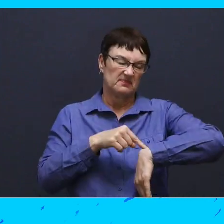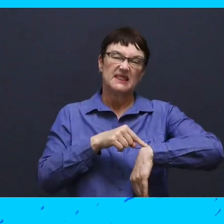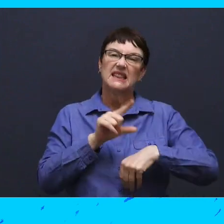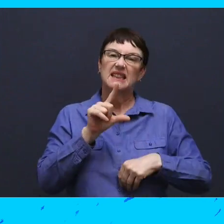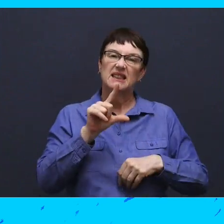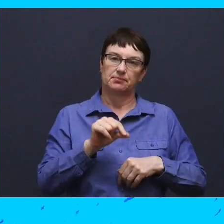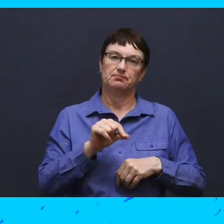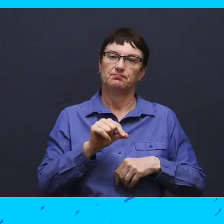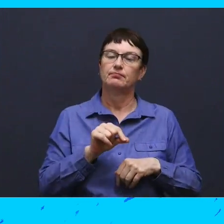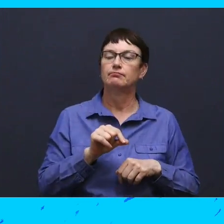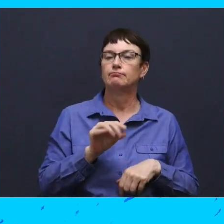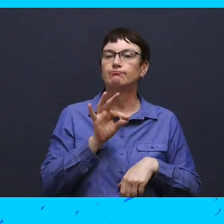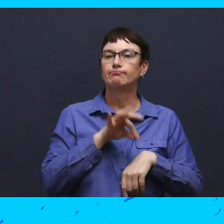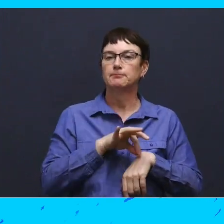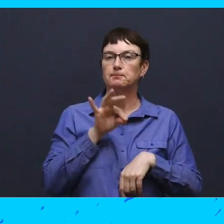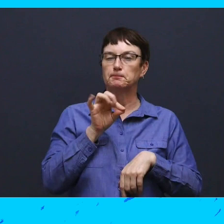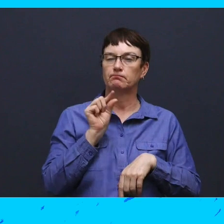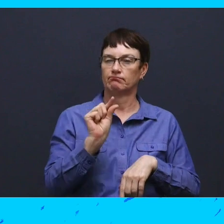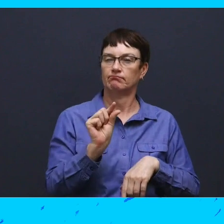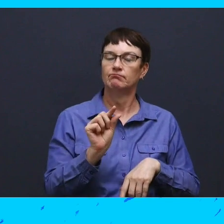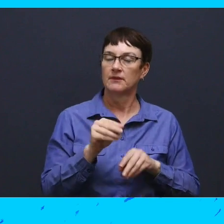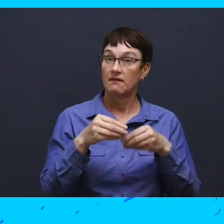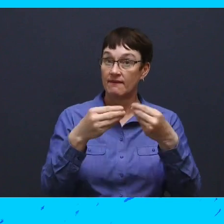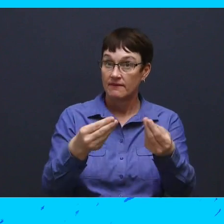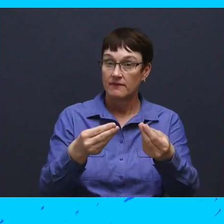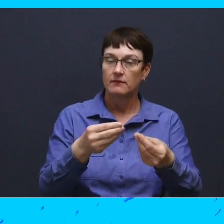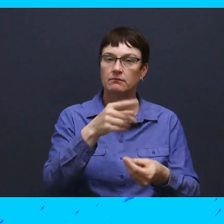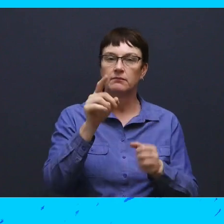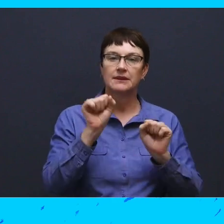Pensez à votre expérience.